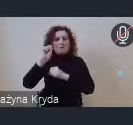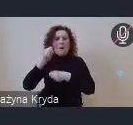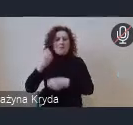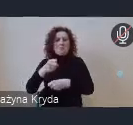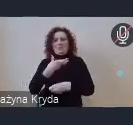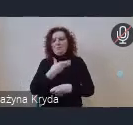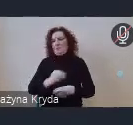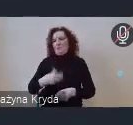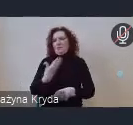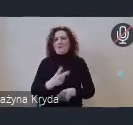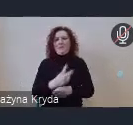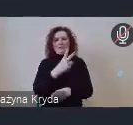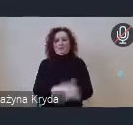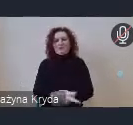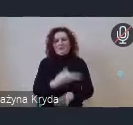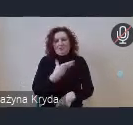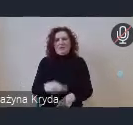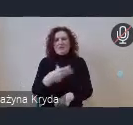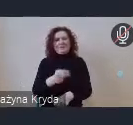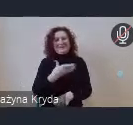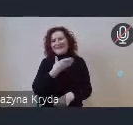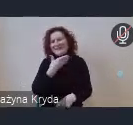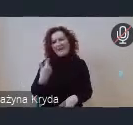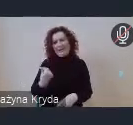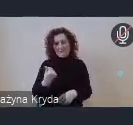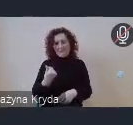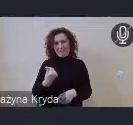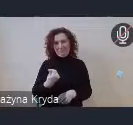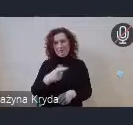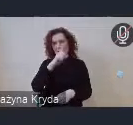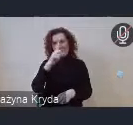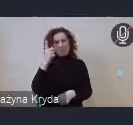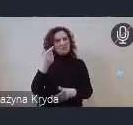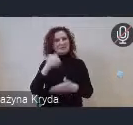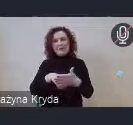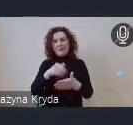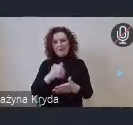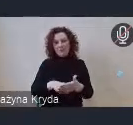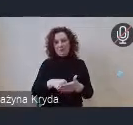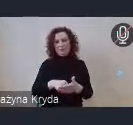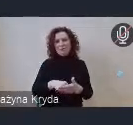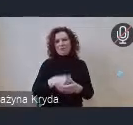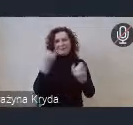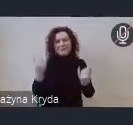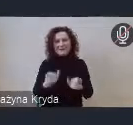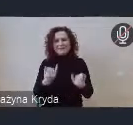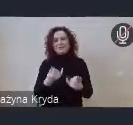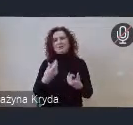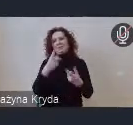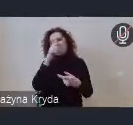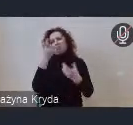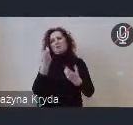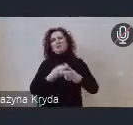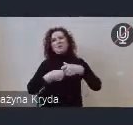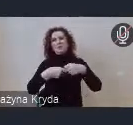jakby nie ma czegoś takiego No ludzie w ten sposób się nie zachowują zwykle w ludziach jest chęć rozwiązywania problemu Tym bardziej że